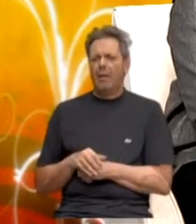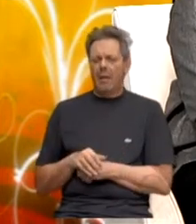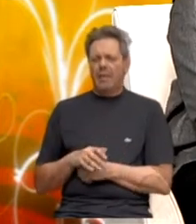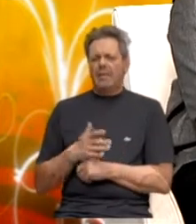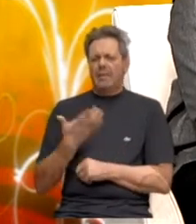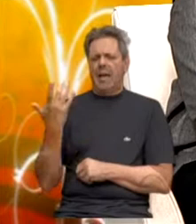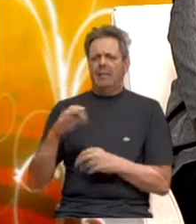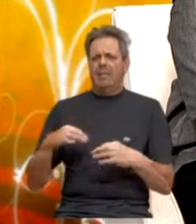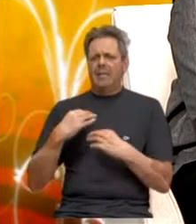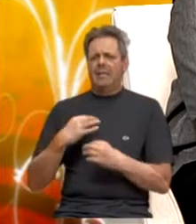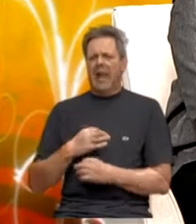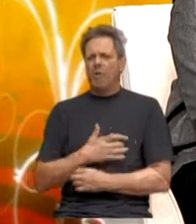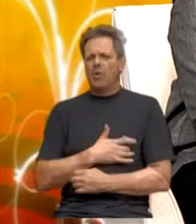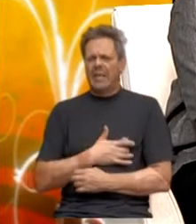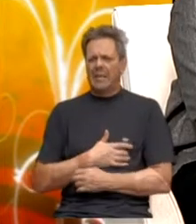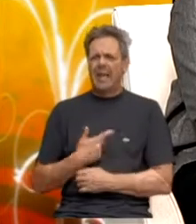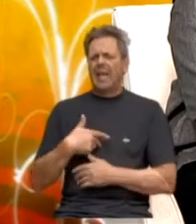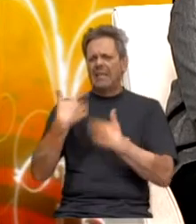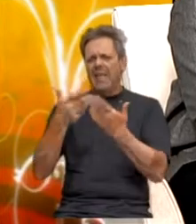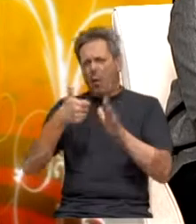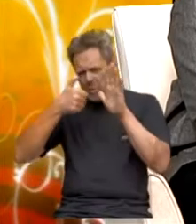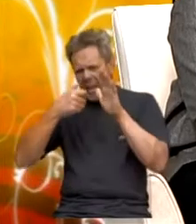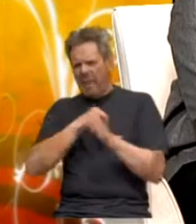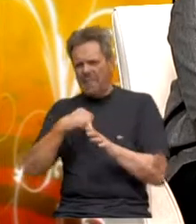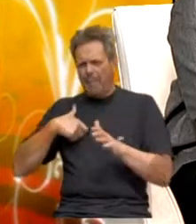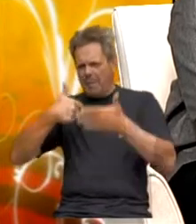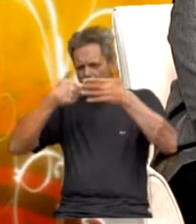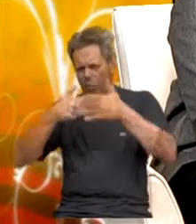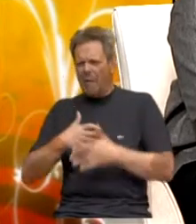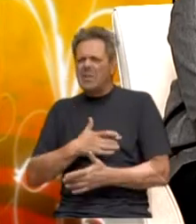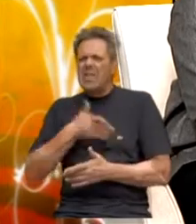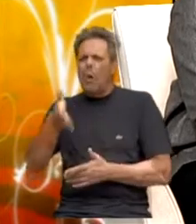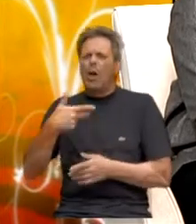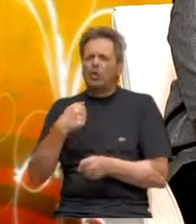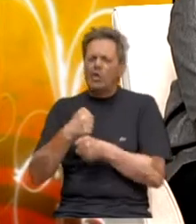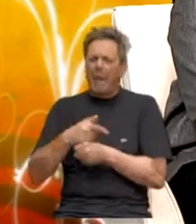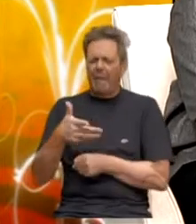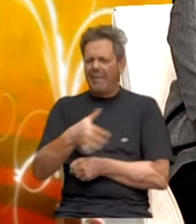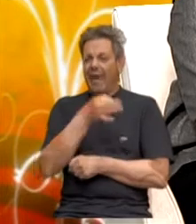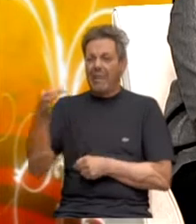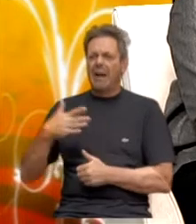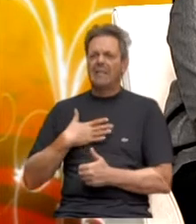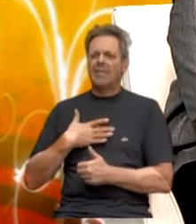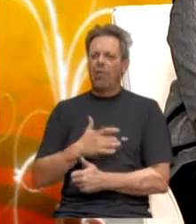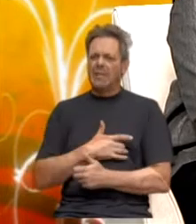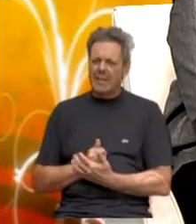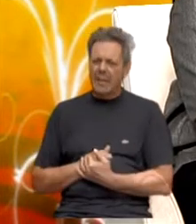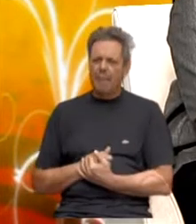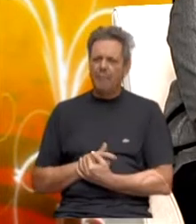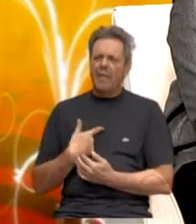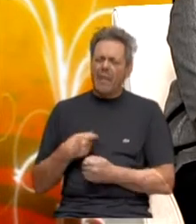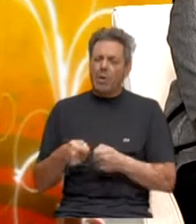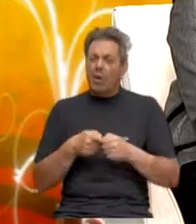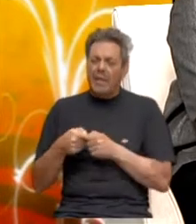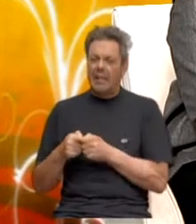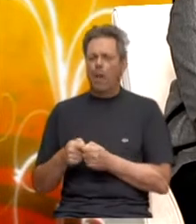srce. Znači da se postavljaju slike onoga što ste napravili taj dan za svoje srce, da se organiziraju nagradne igre